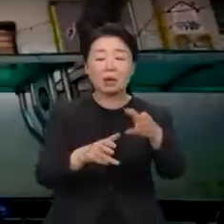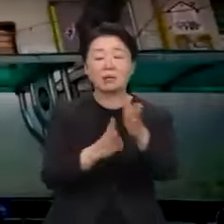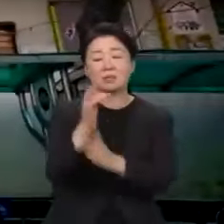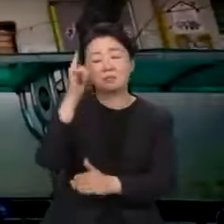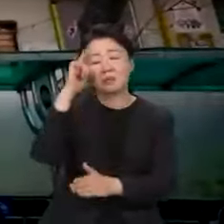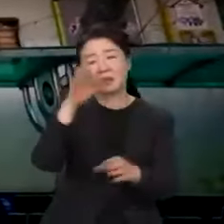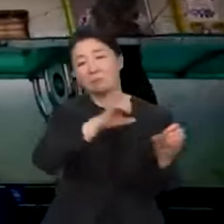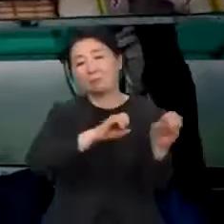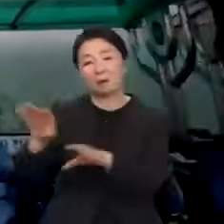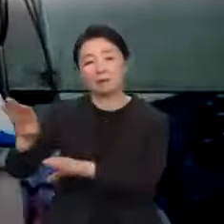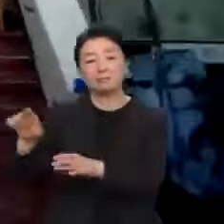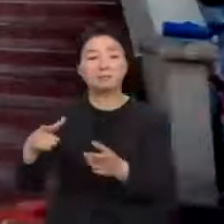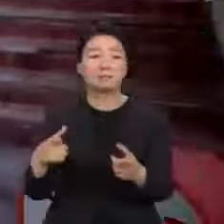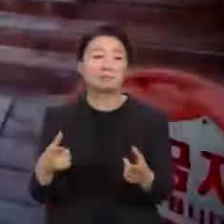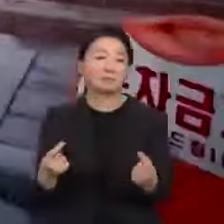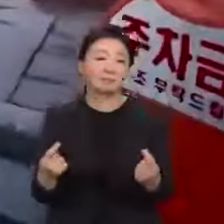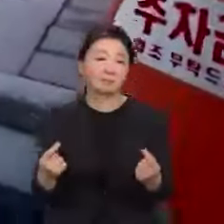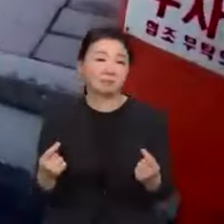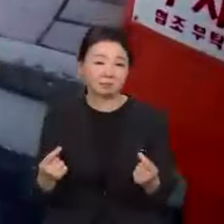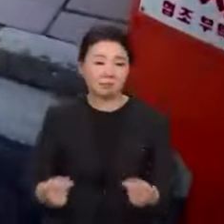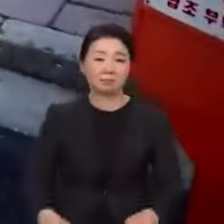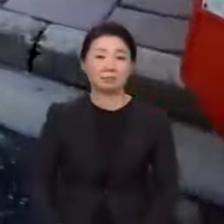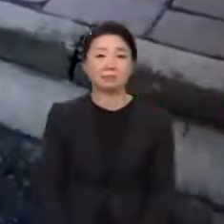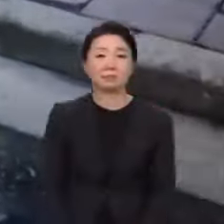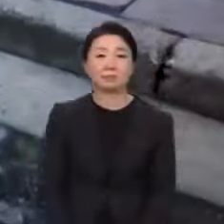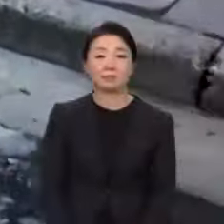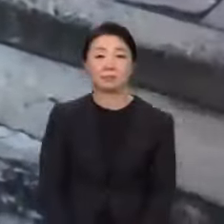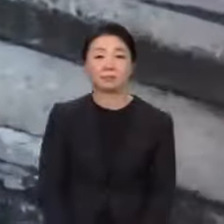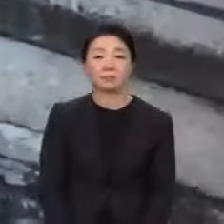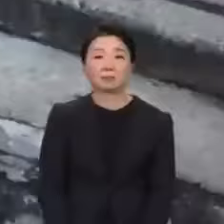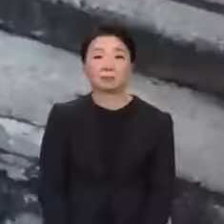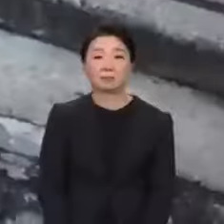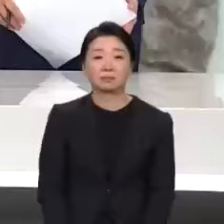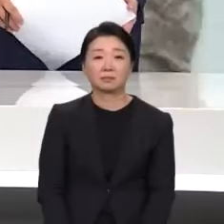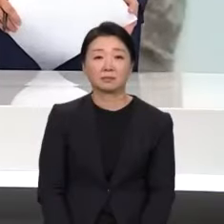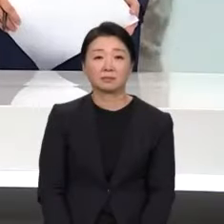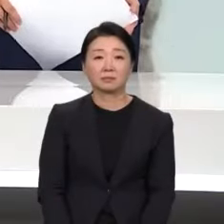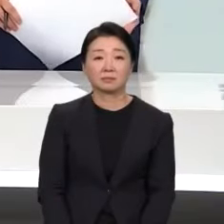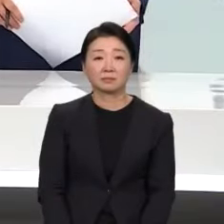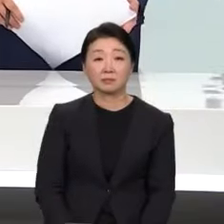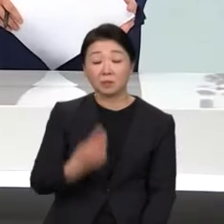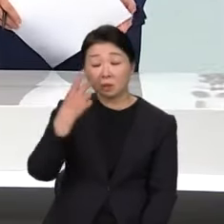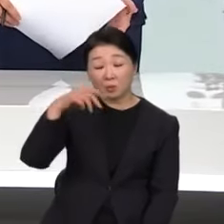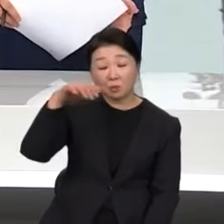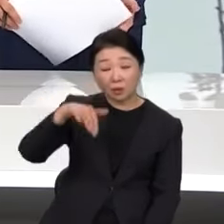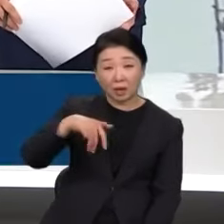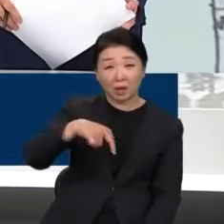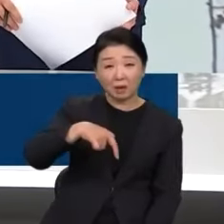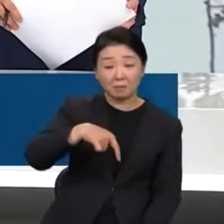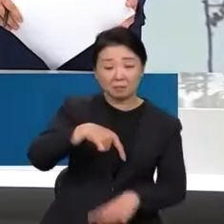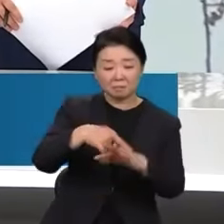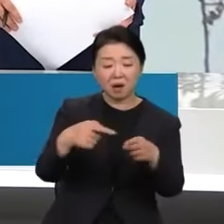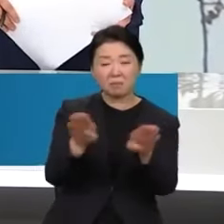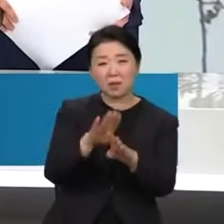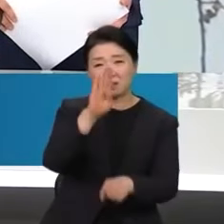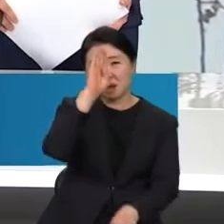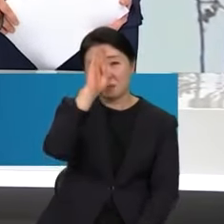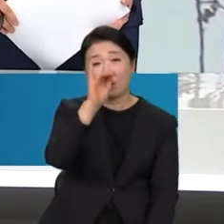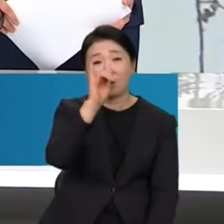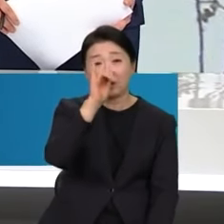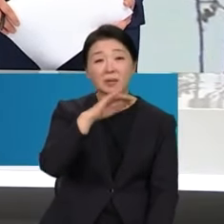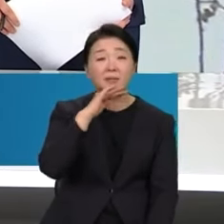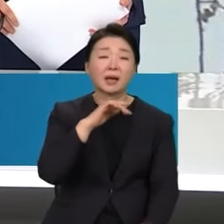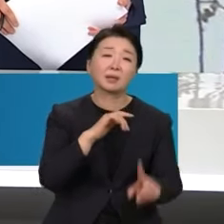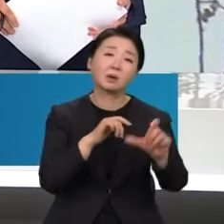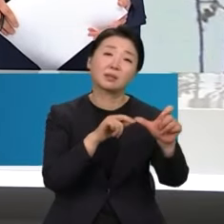시민의식까지도 버려지고 있습니다. JTBC 이한주입니다. 미국에서 자폐증을 앓던 15살